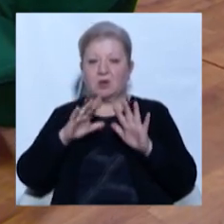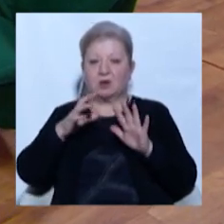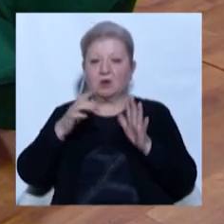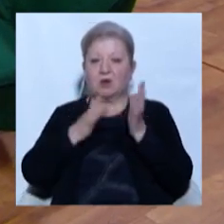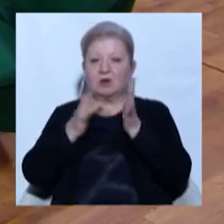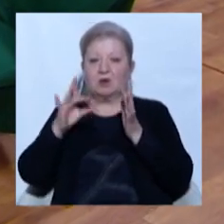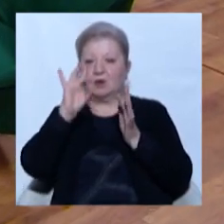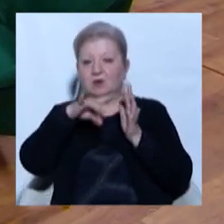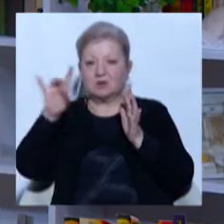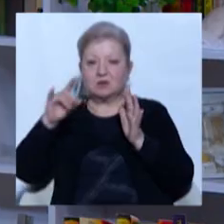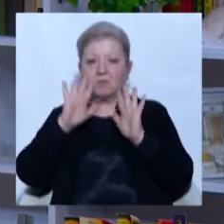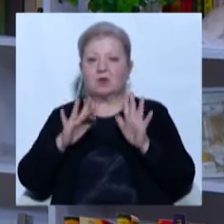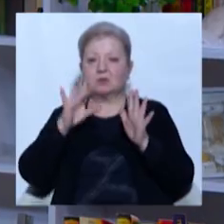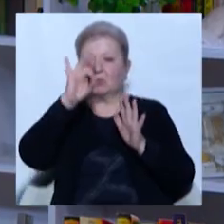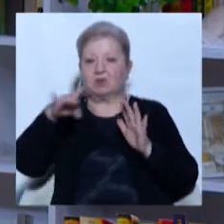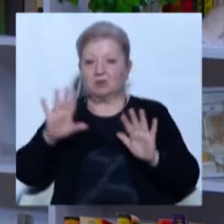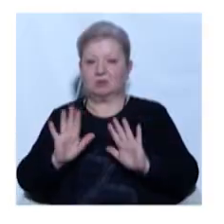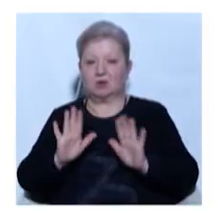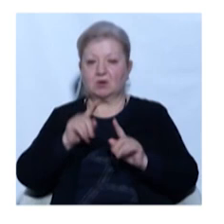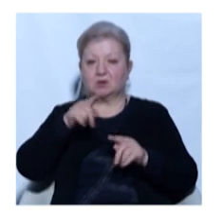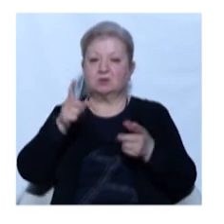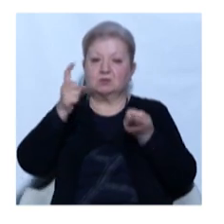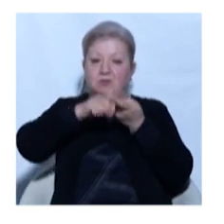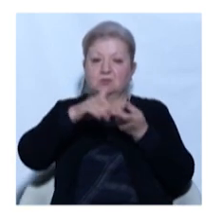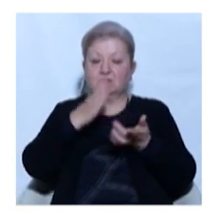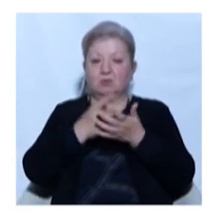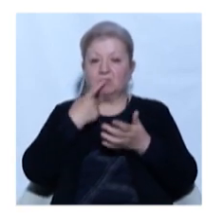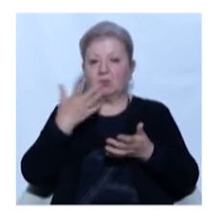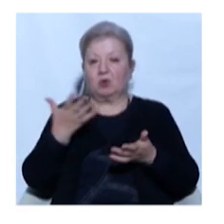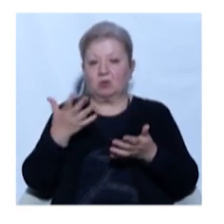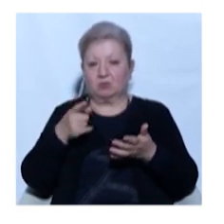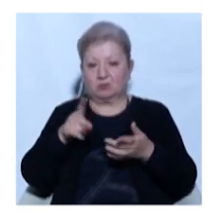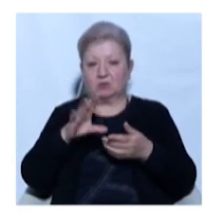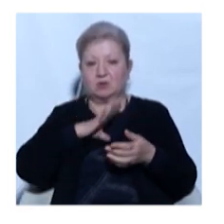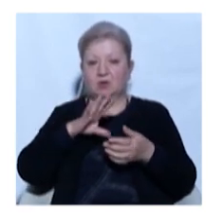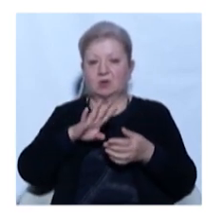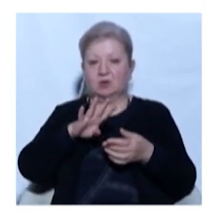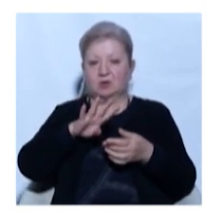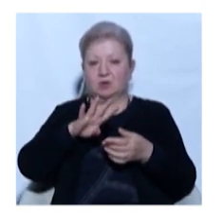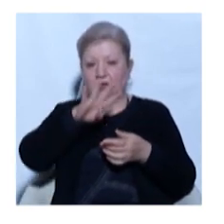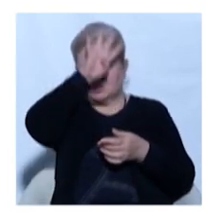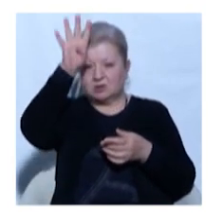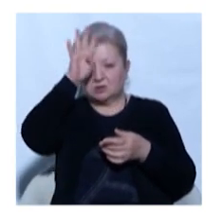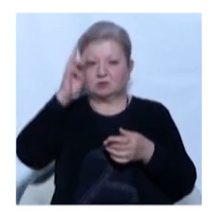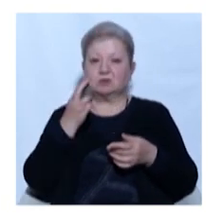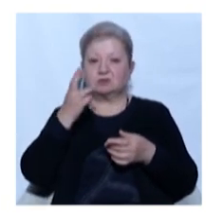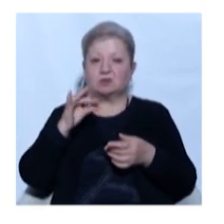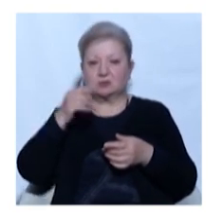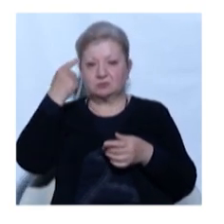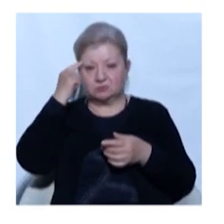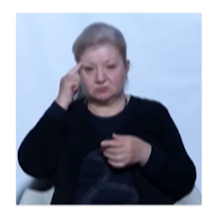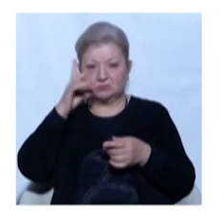ეს პოლიტიკის ნაწილი ხდება. ირანის შაჰები იმედოვნებდნენ, რომ თუკი შეძლებდნენ